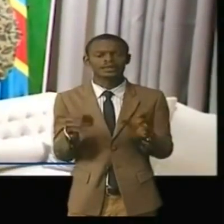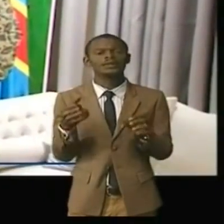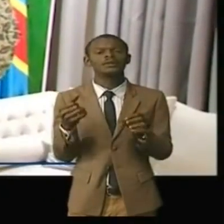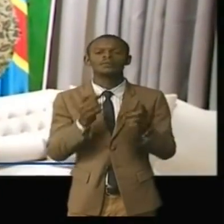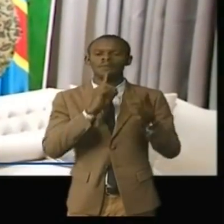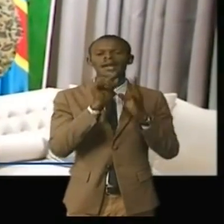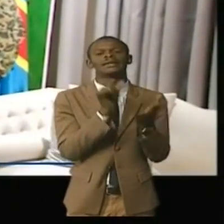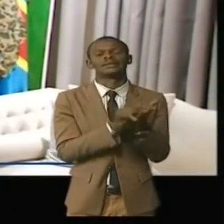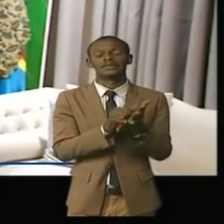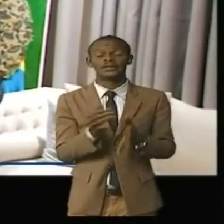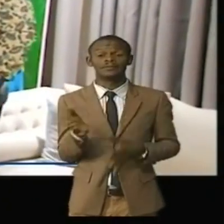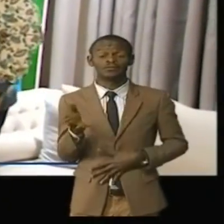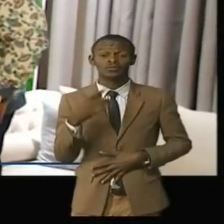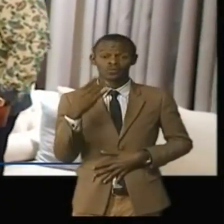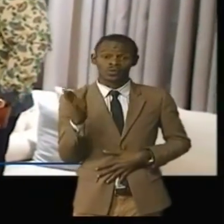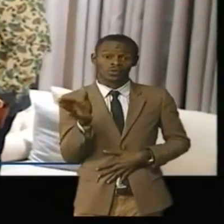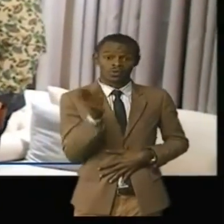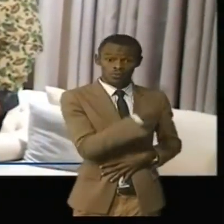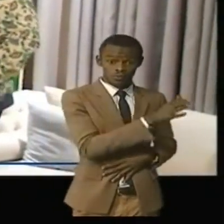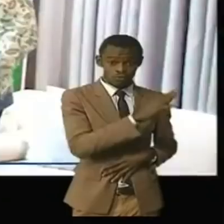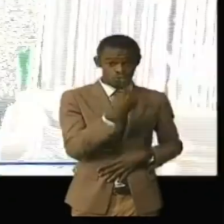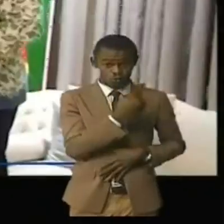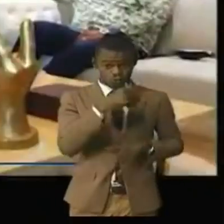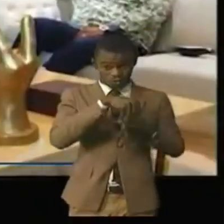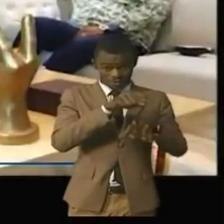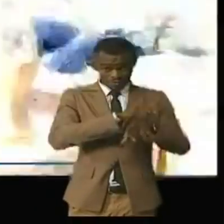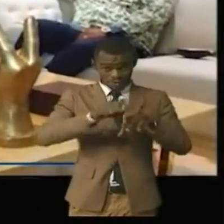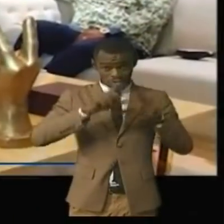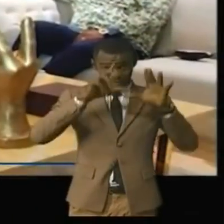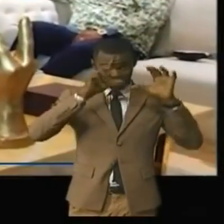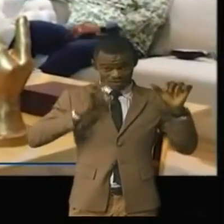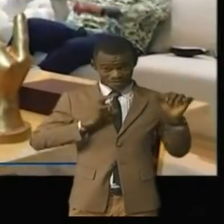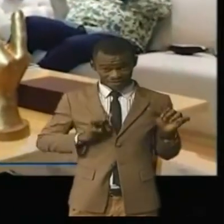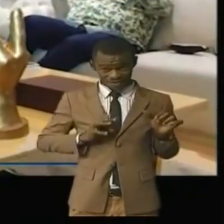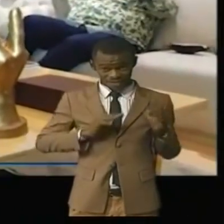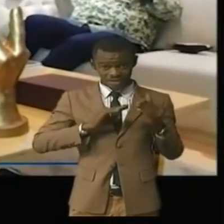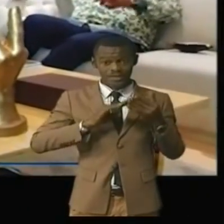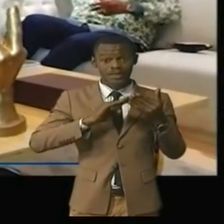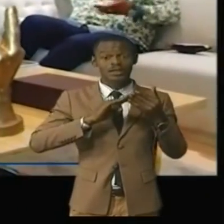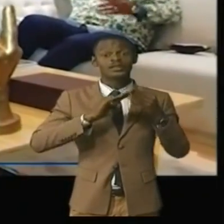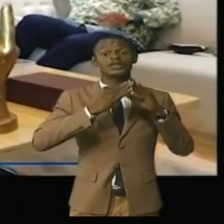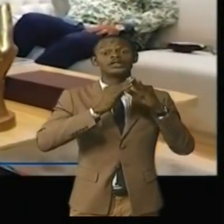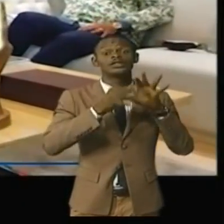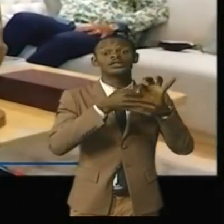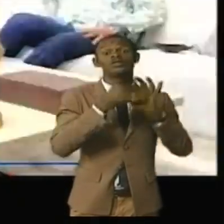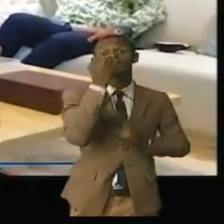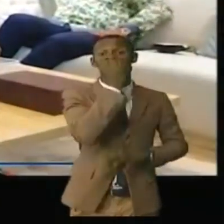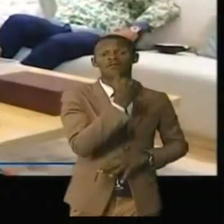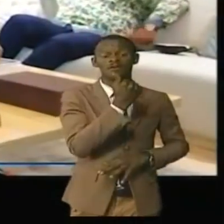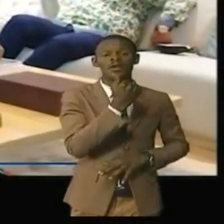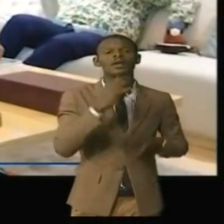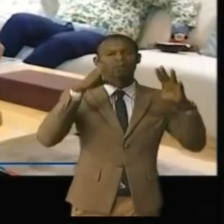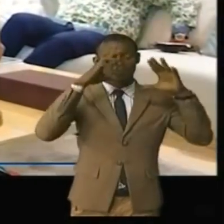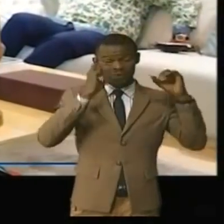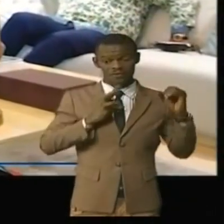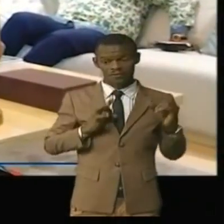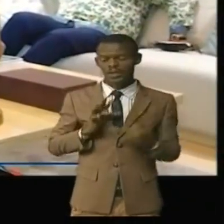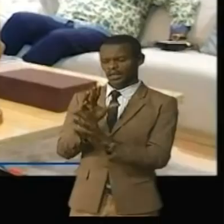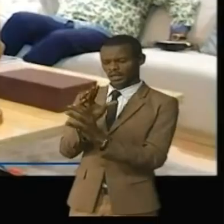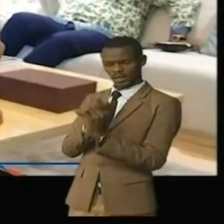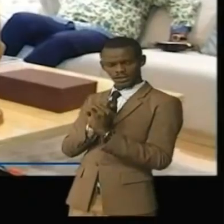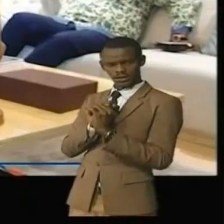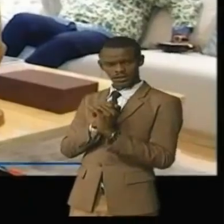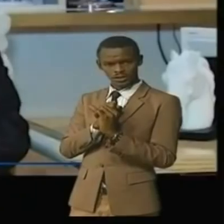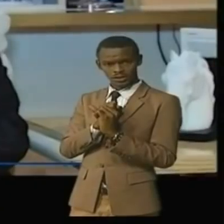africaine, le président de la République Félix-Antoine Tshisekedi Tshilombo a eu des entretiens avec le nonce apostolique Mgr